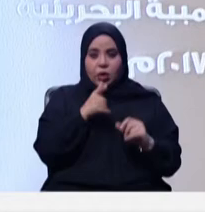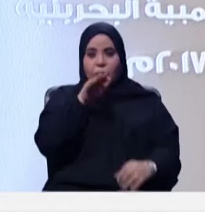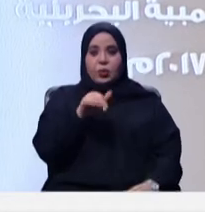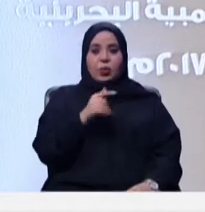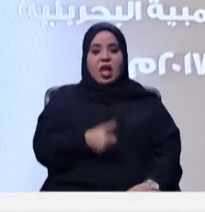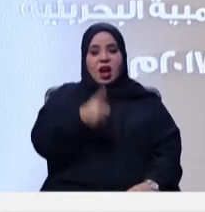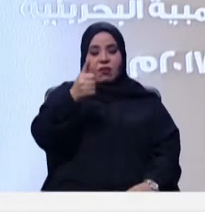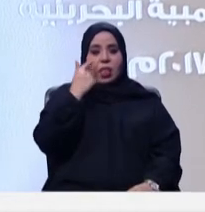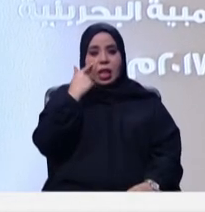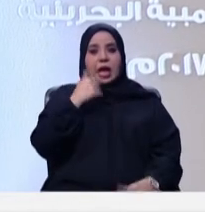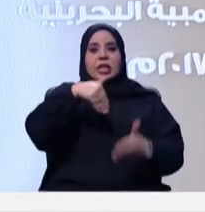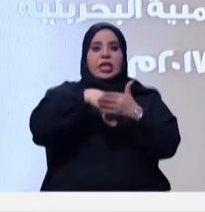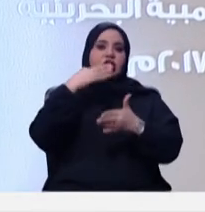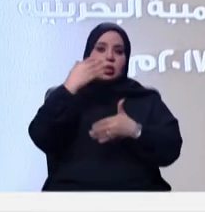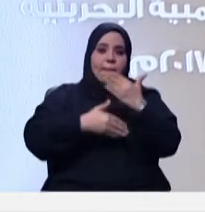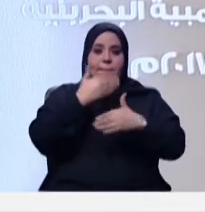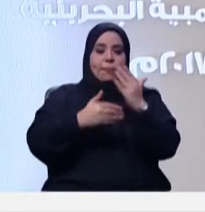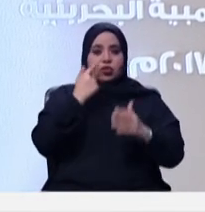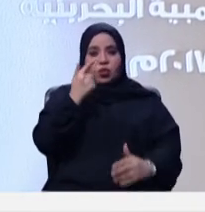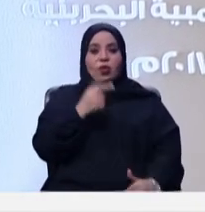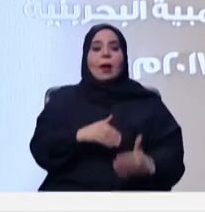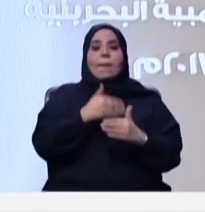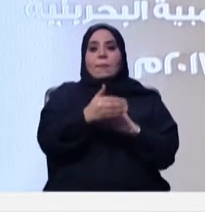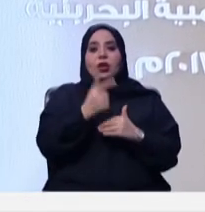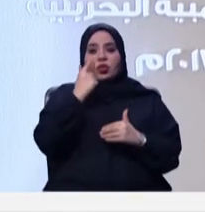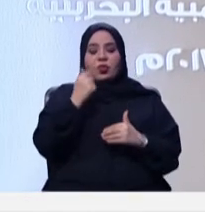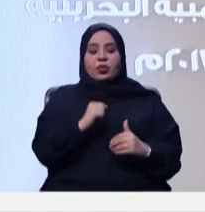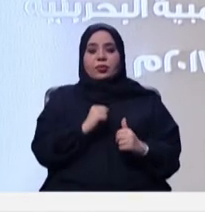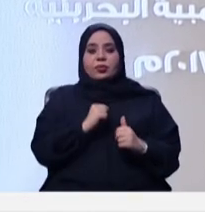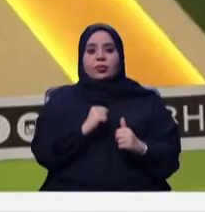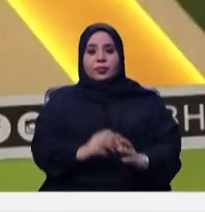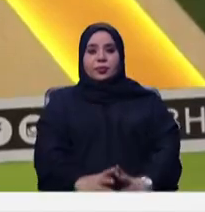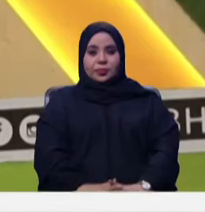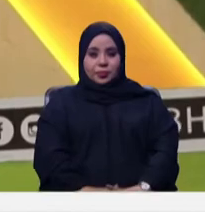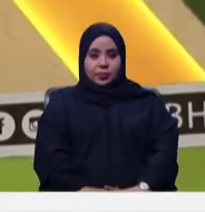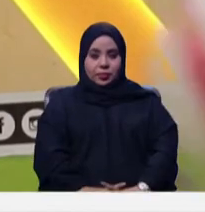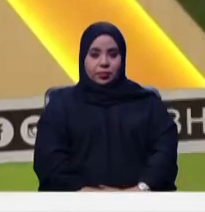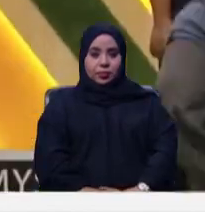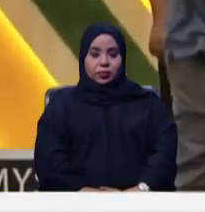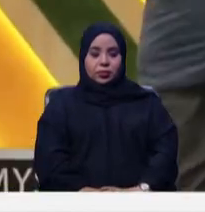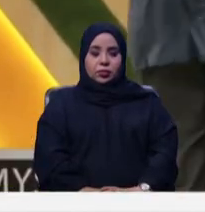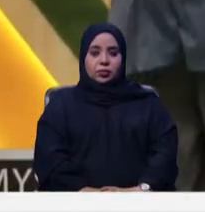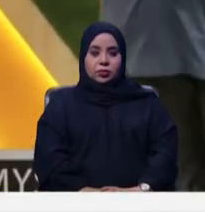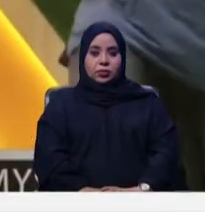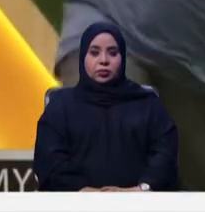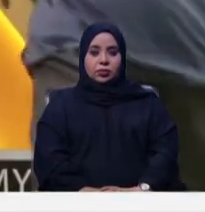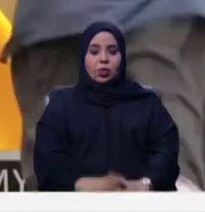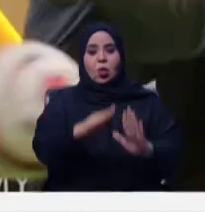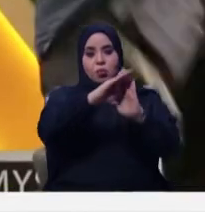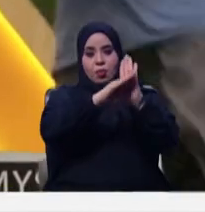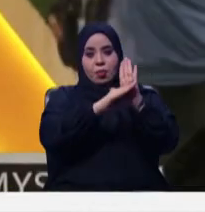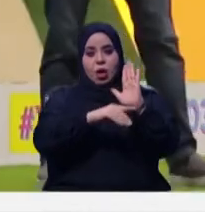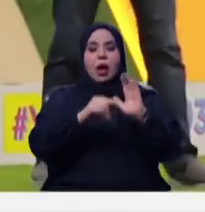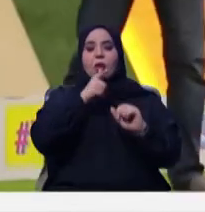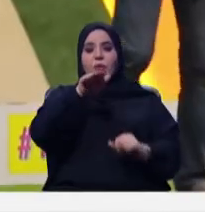تحميل البرنامج، تسجيل دخول عبر الايكي، ودفع والاشتراك في البرنامج. باكورة من البرامج تركز